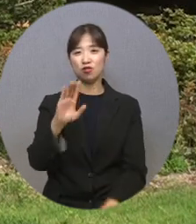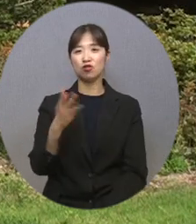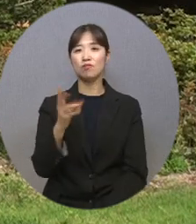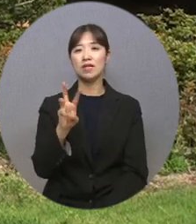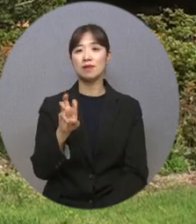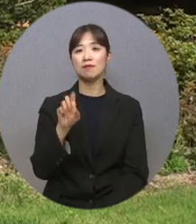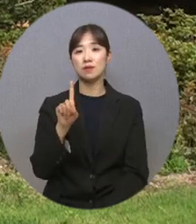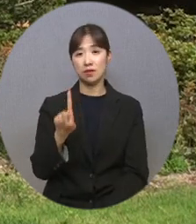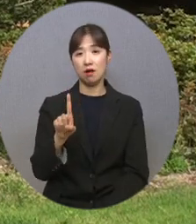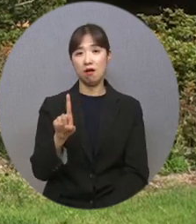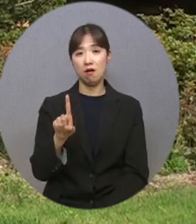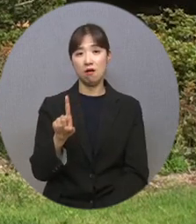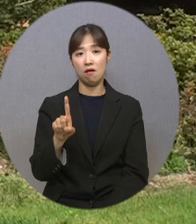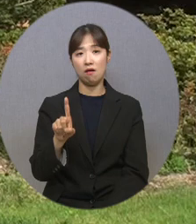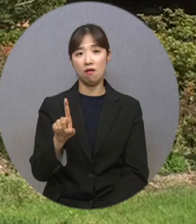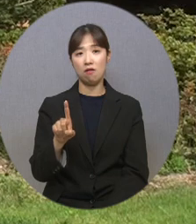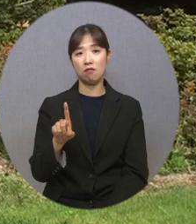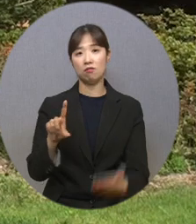1931년